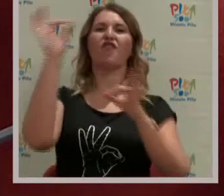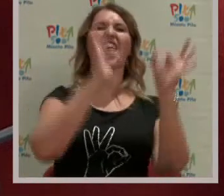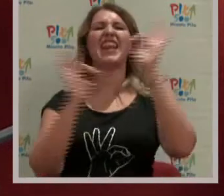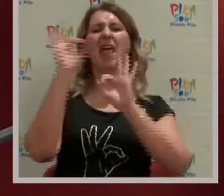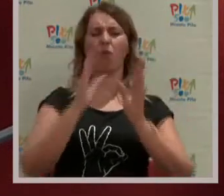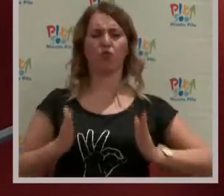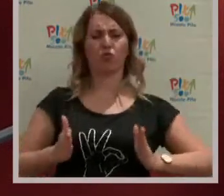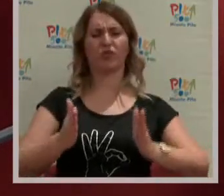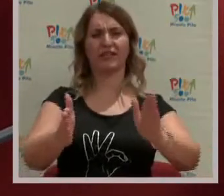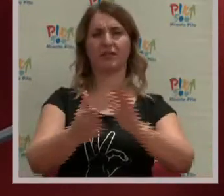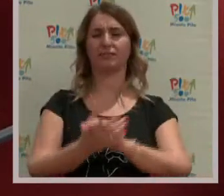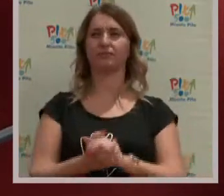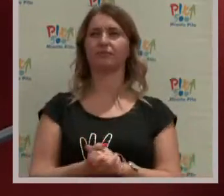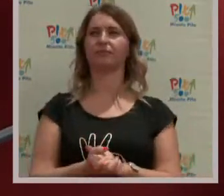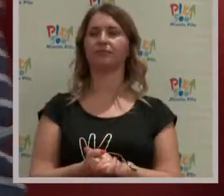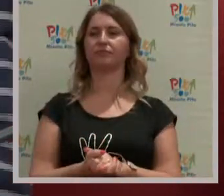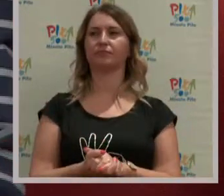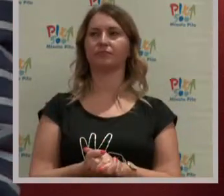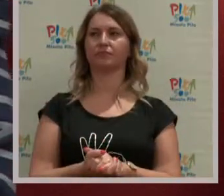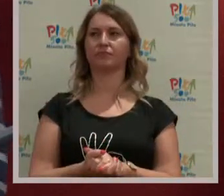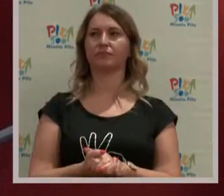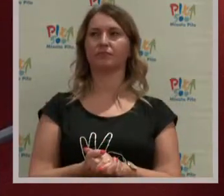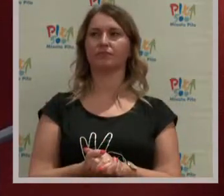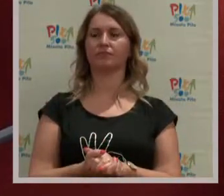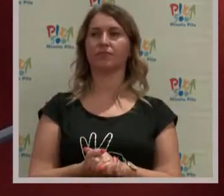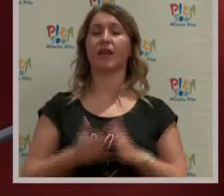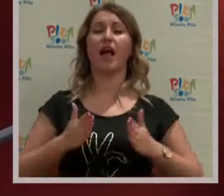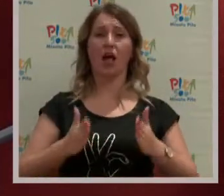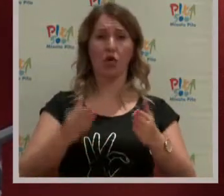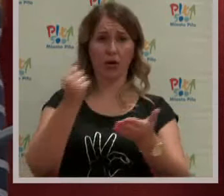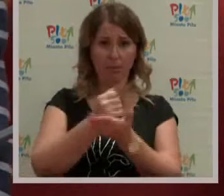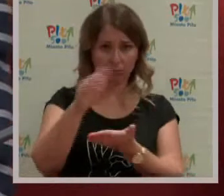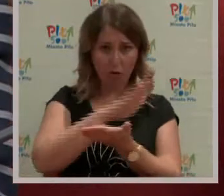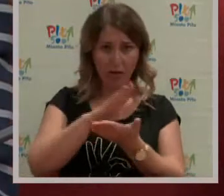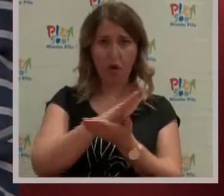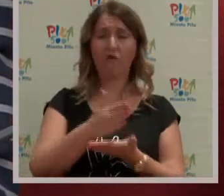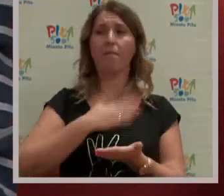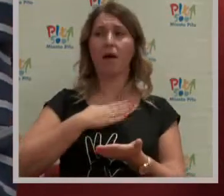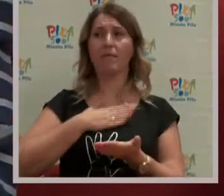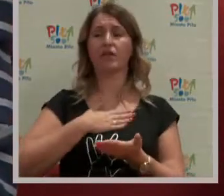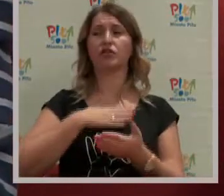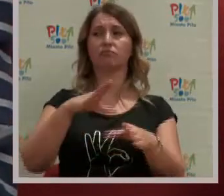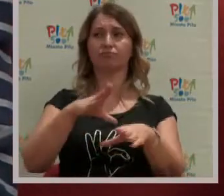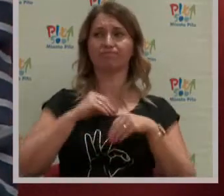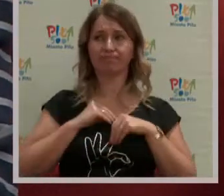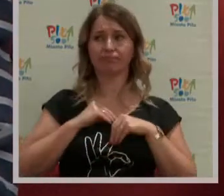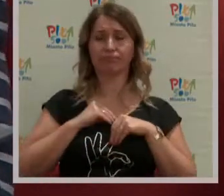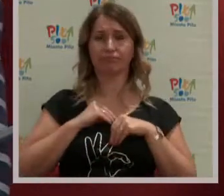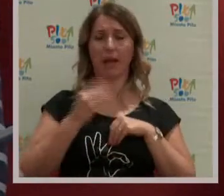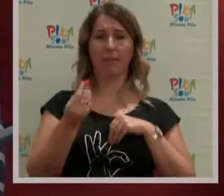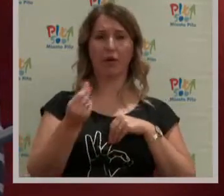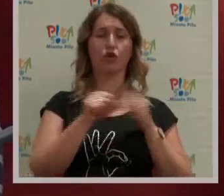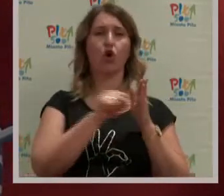proszę Państwa zadania w zakresie dróg powiatowych mamy dofinansowane z powiatu